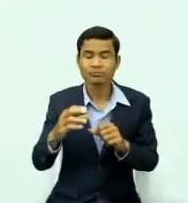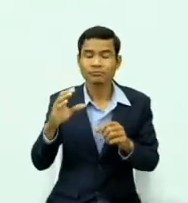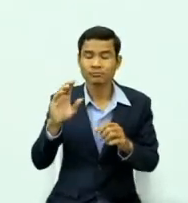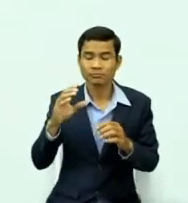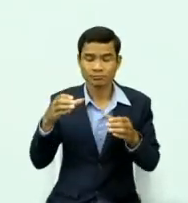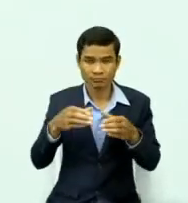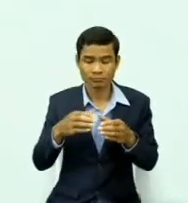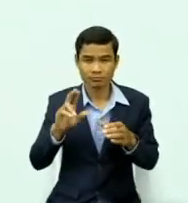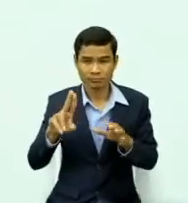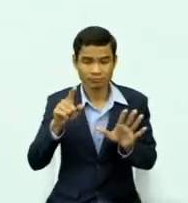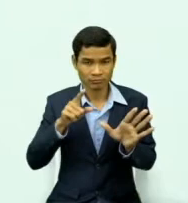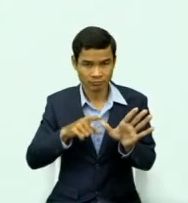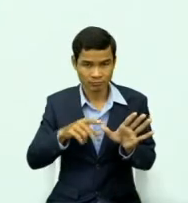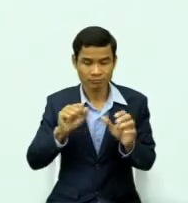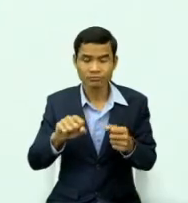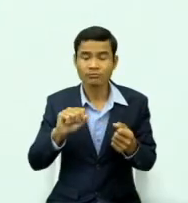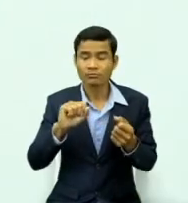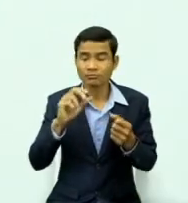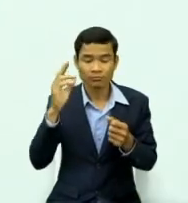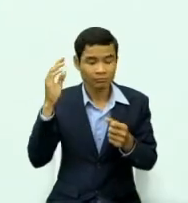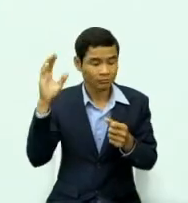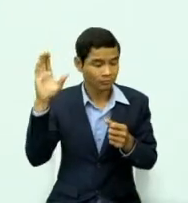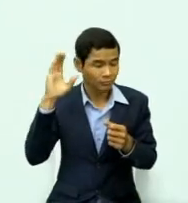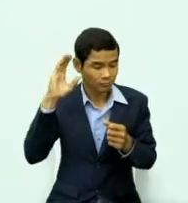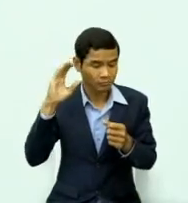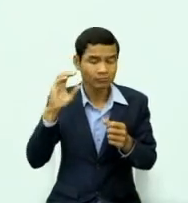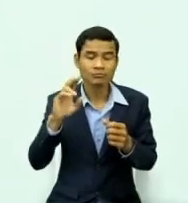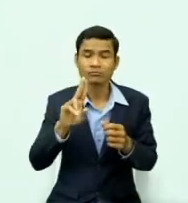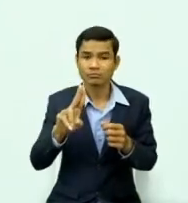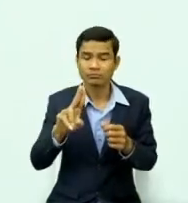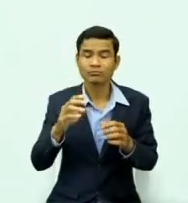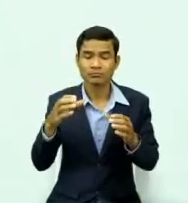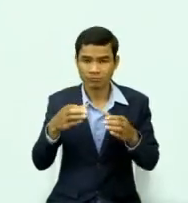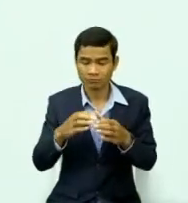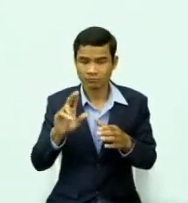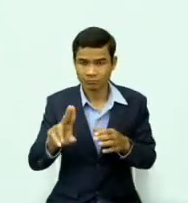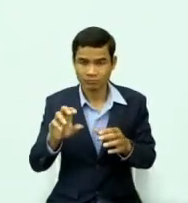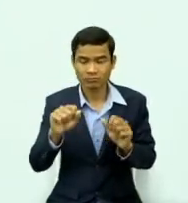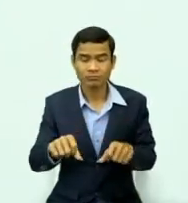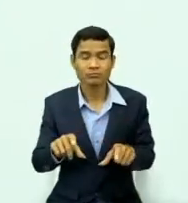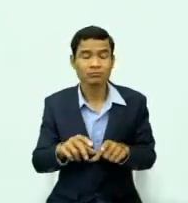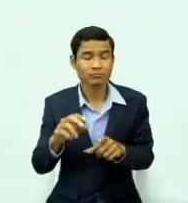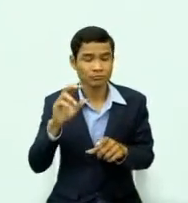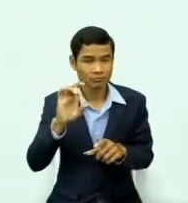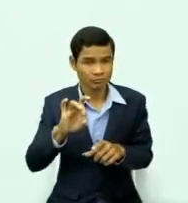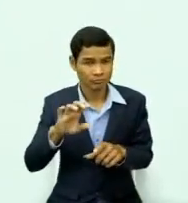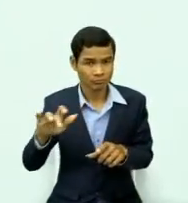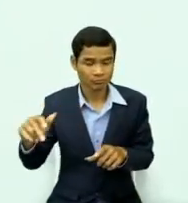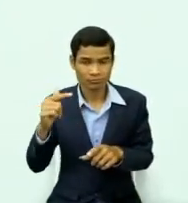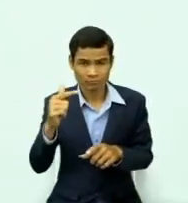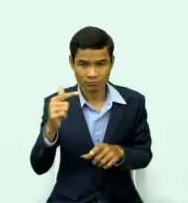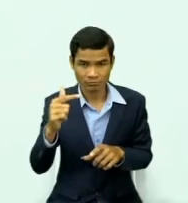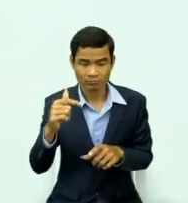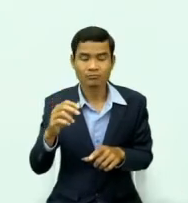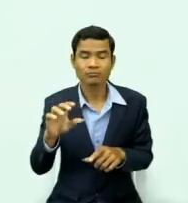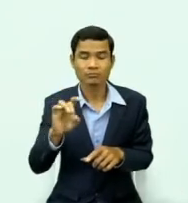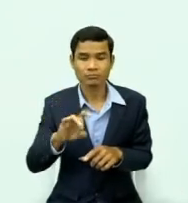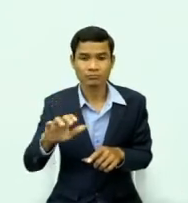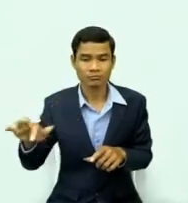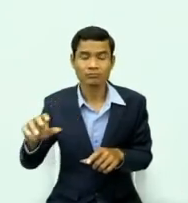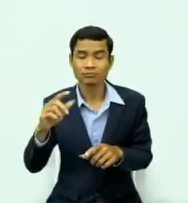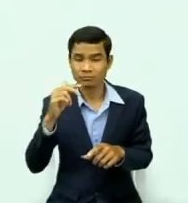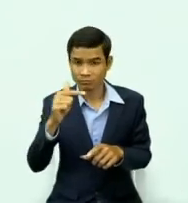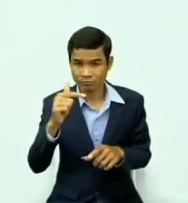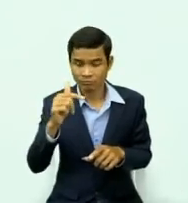chỉ số số ồ nè con á còn toàn hai được chứ nè chúng chỉ nè ngờ ní cha nó bố chẳng ăn thằng ngờ